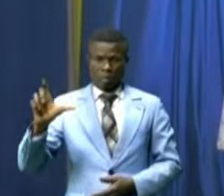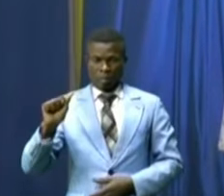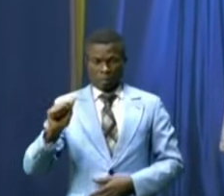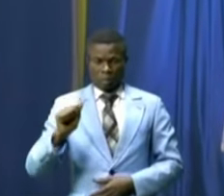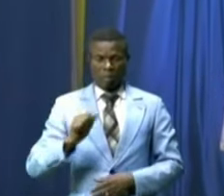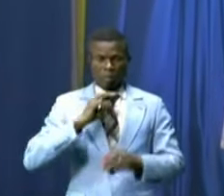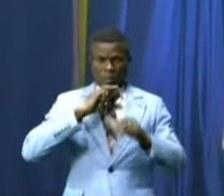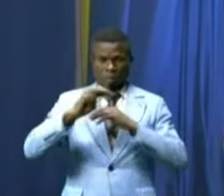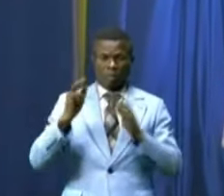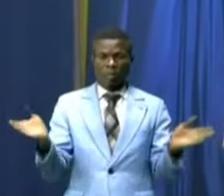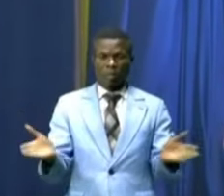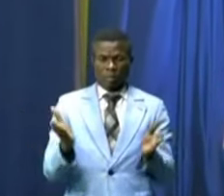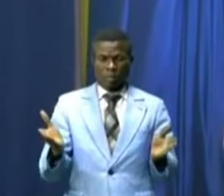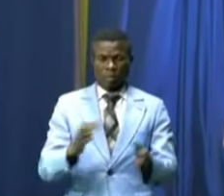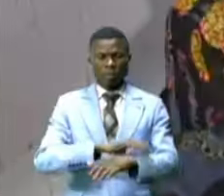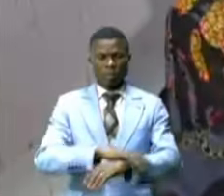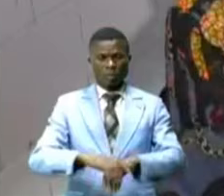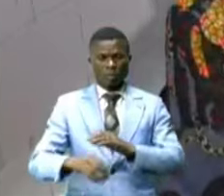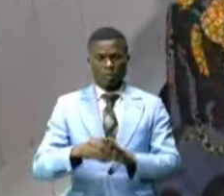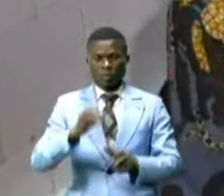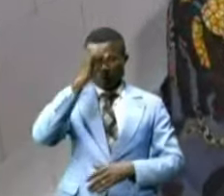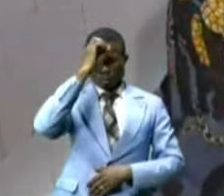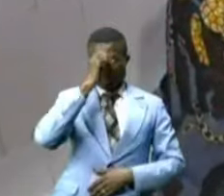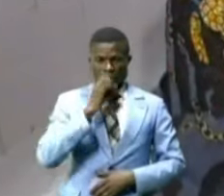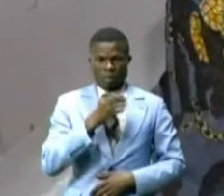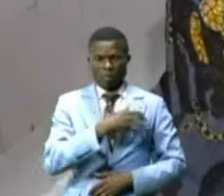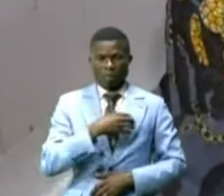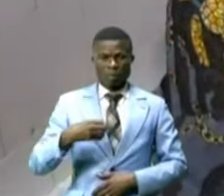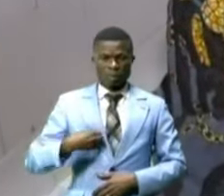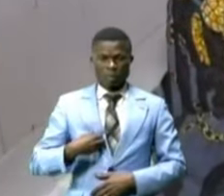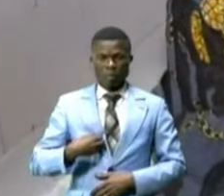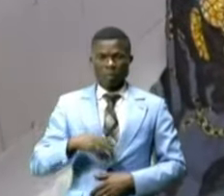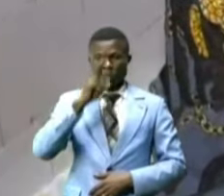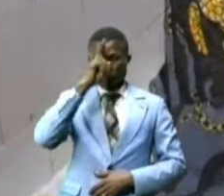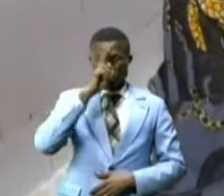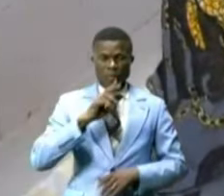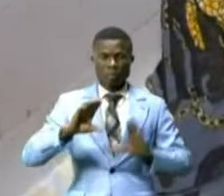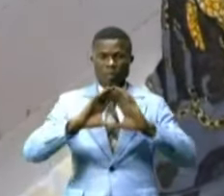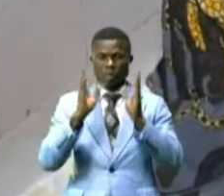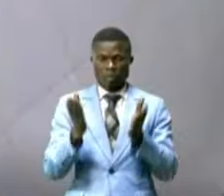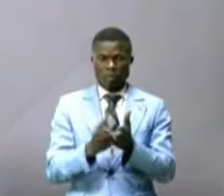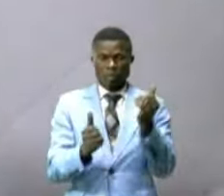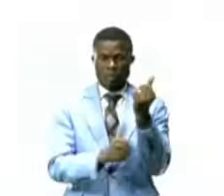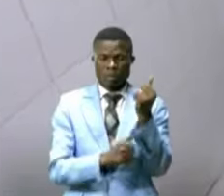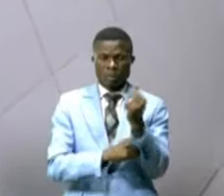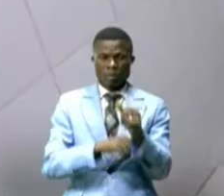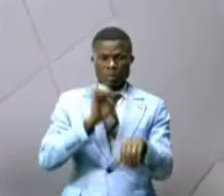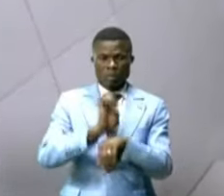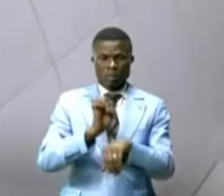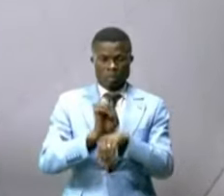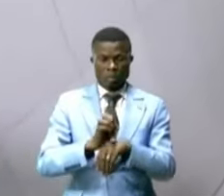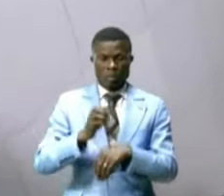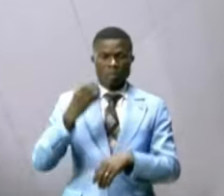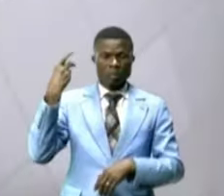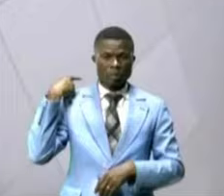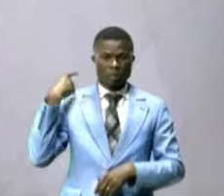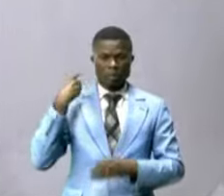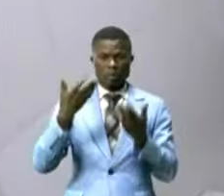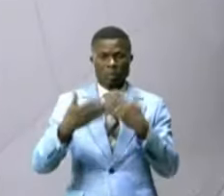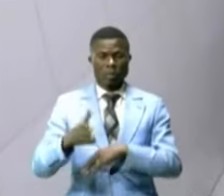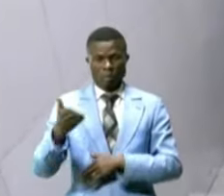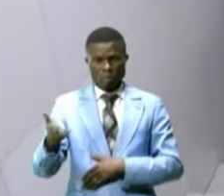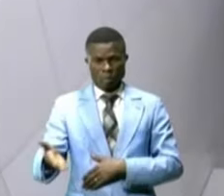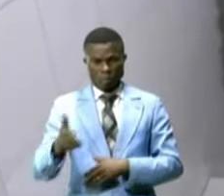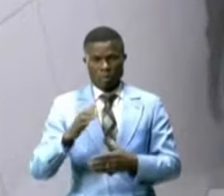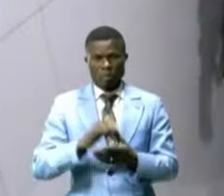message de réconfort aux orphelins, à la veuve et à la grande communauté politico-religieuse Bundu Dia Congo et Bundu Dia